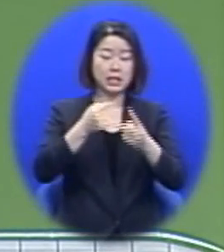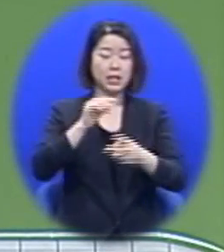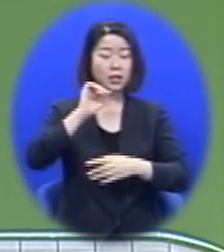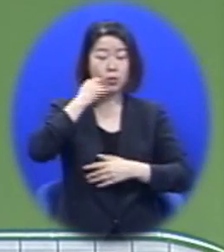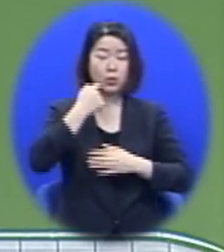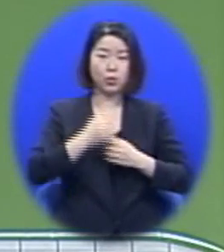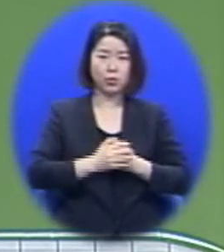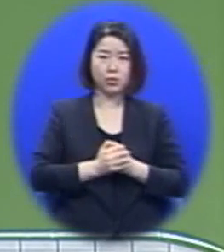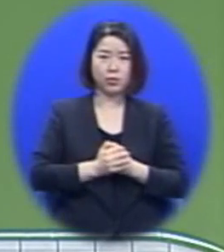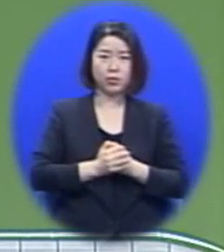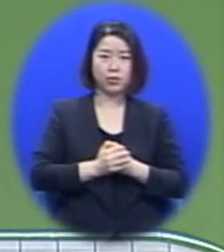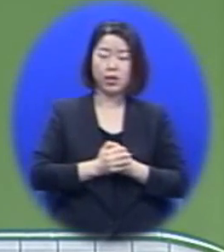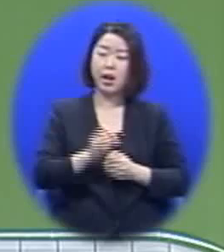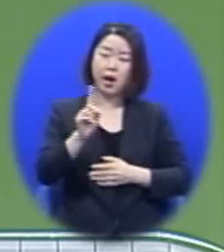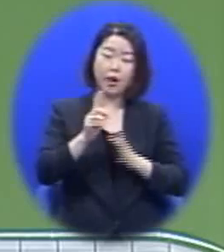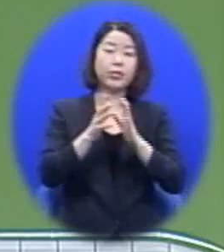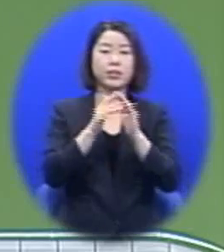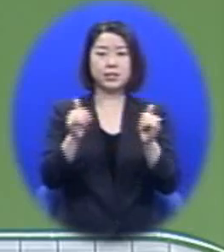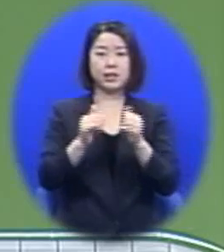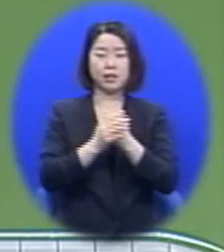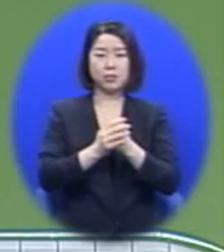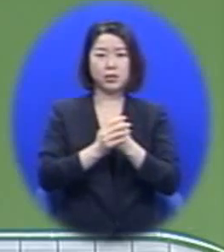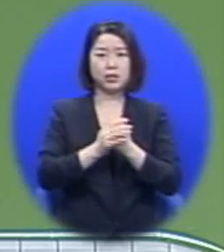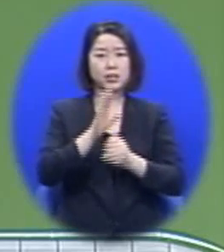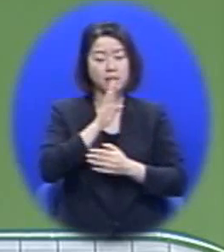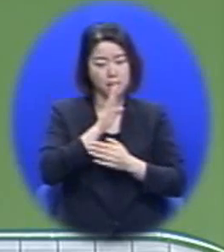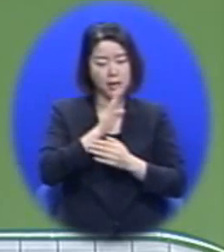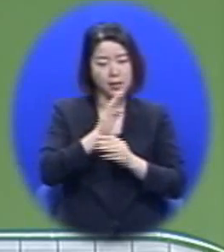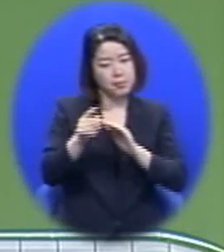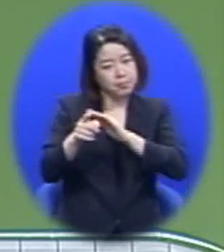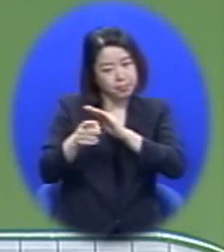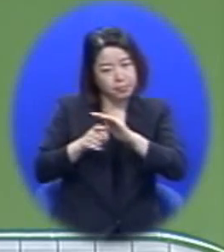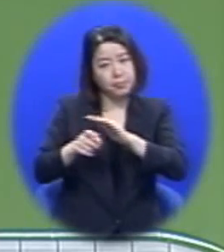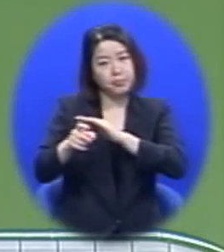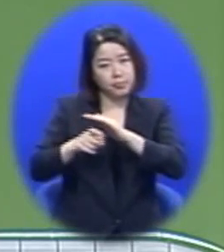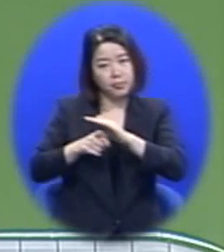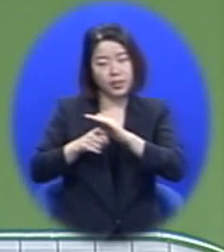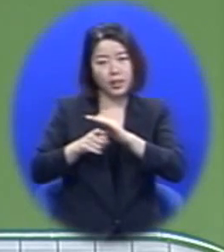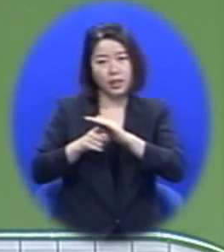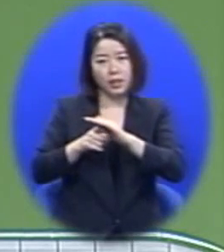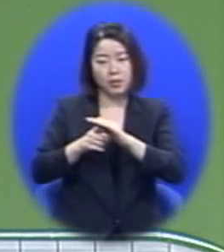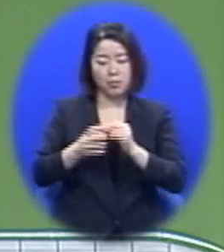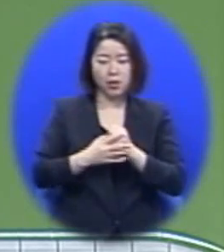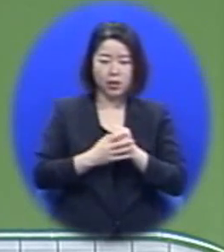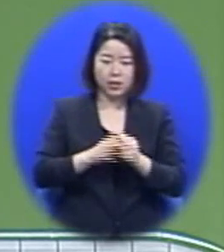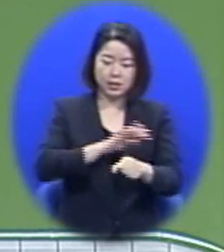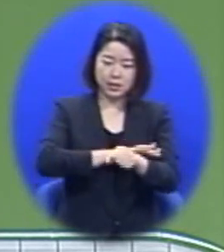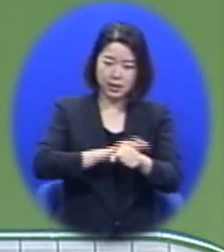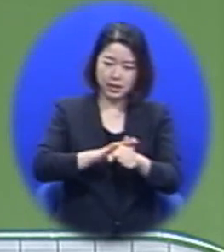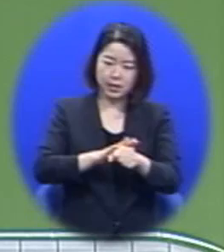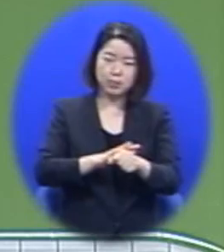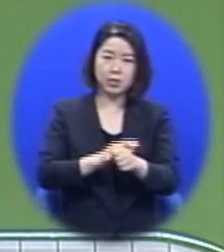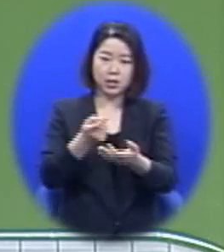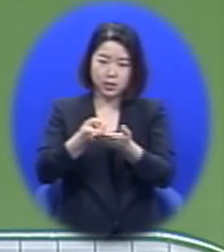어렵습니다. 어떤 사람은 참을 알뜰살뜰 모으고 아끼고 살아야, 그래야 마음이